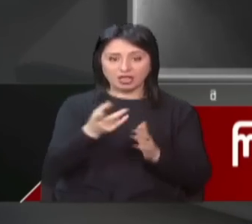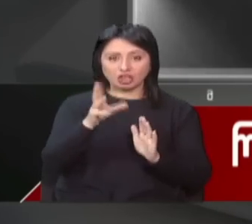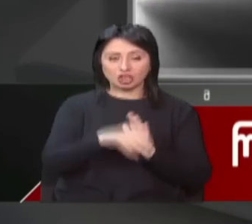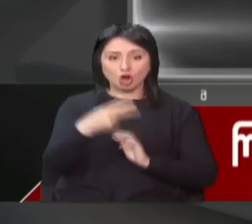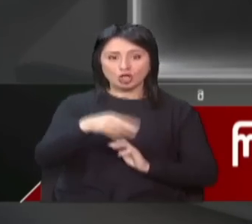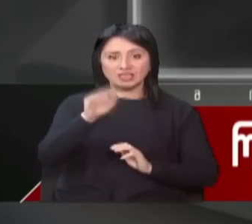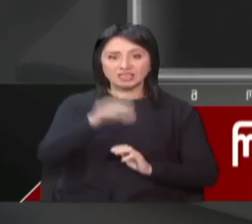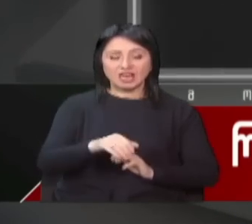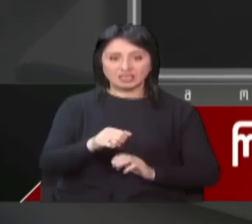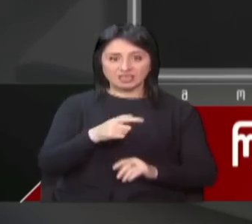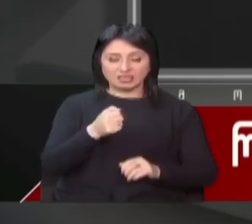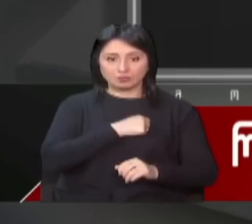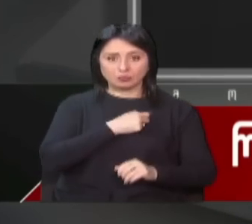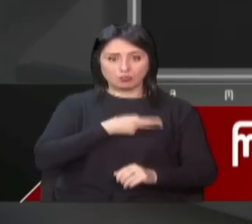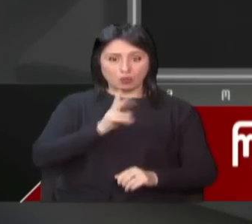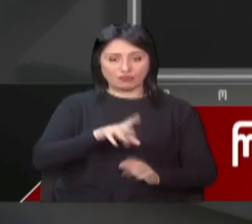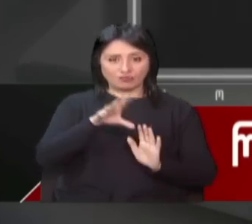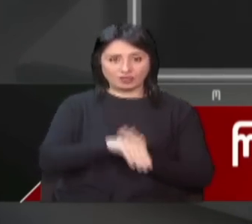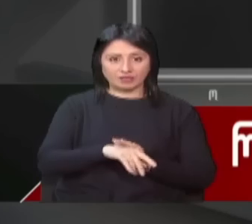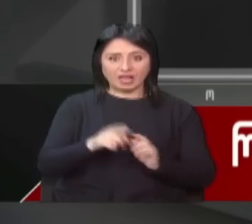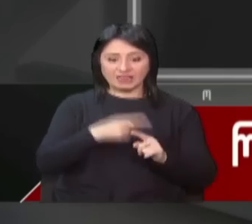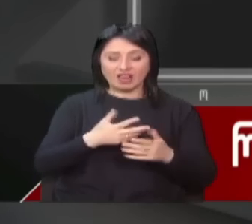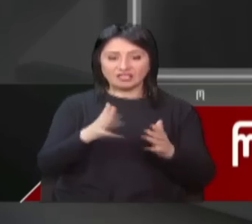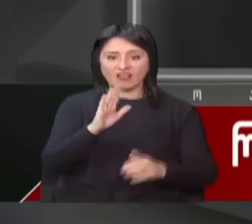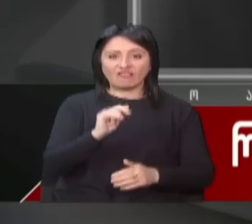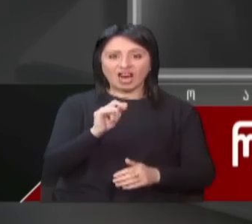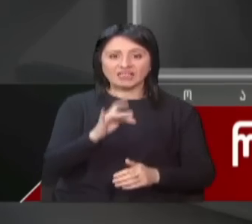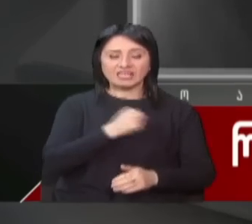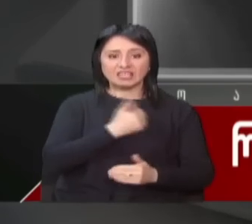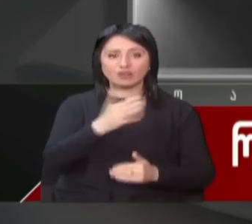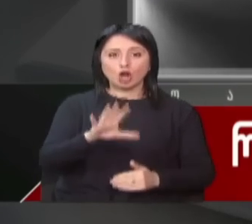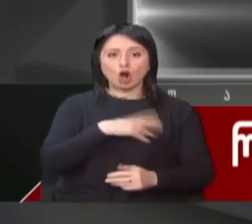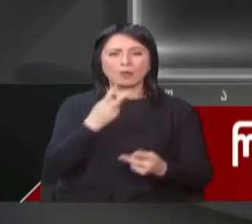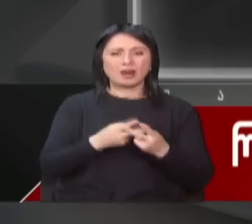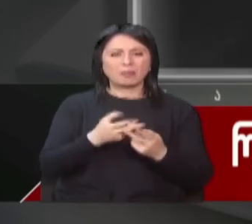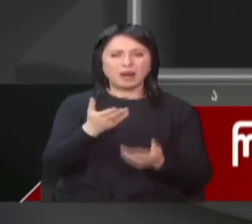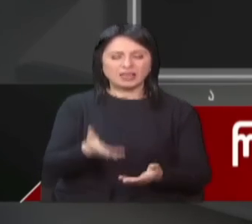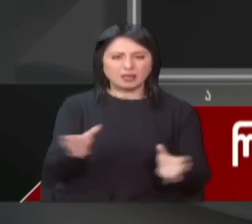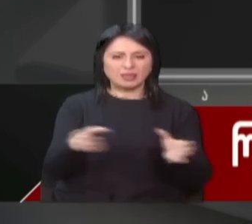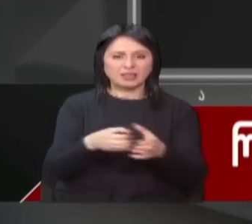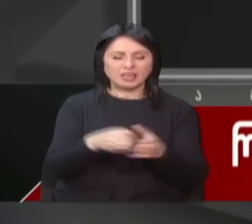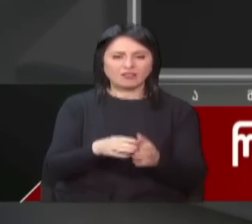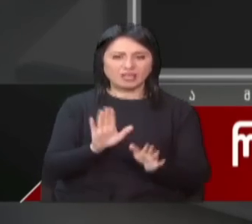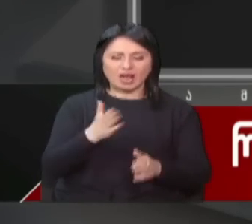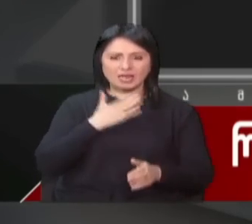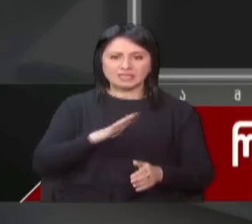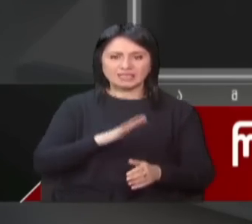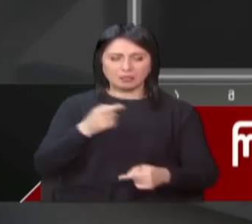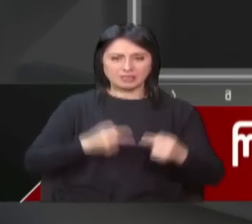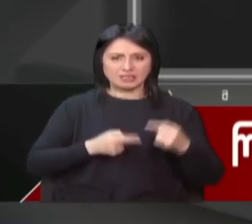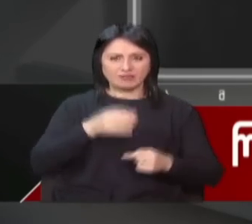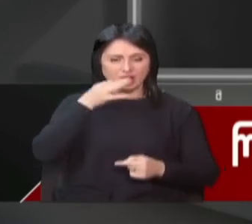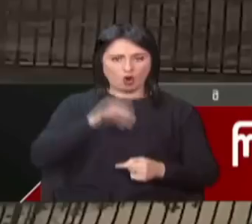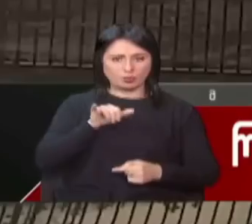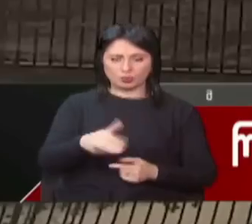Hamachuris Ociata Si Sabzolo Mokmede Bepsi Mokuda. Nahevarze Meti Wagneri Samhedru. Opilipat imrebit, ta komplektebuli arasak marisi sabzulu